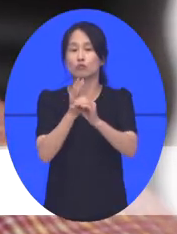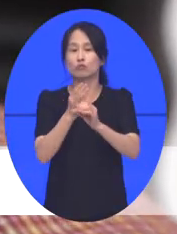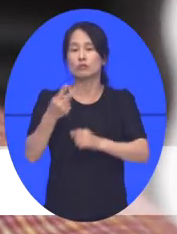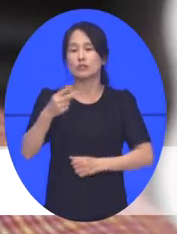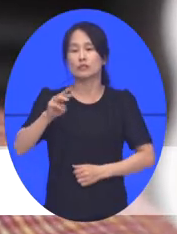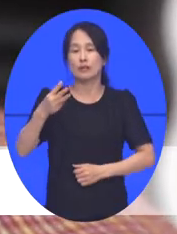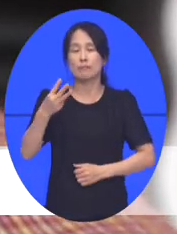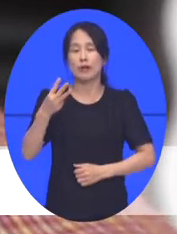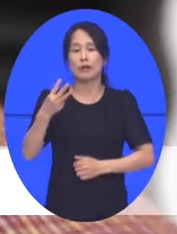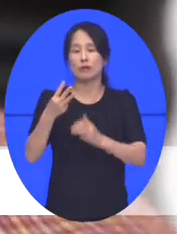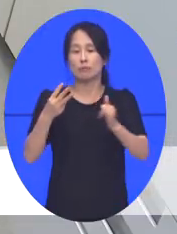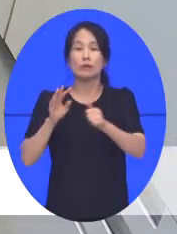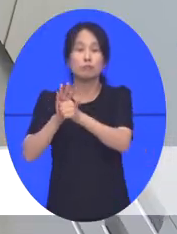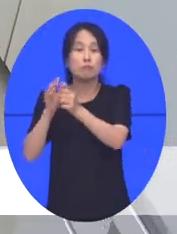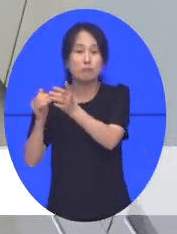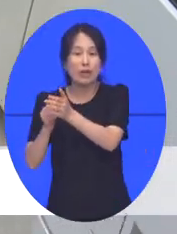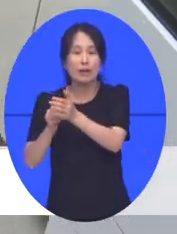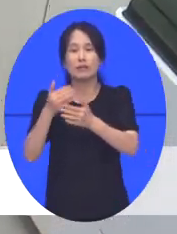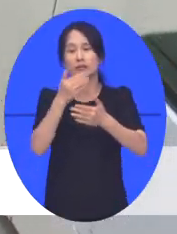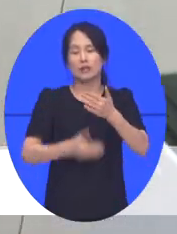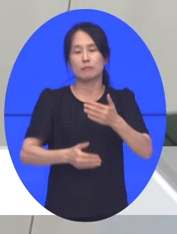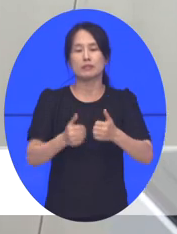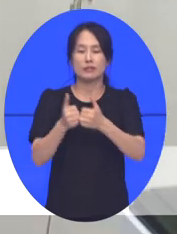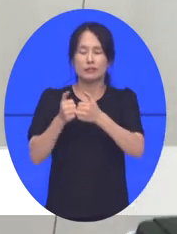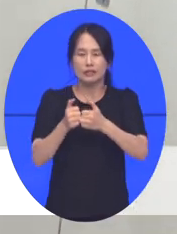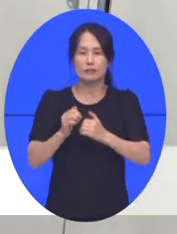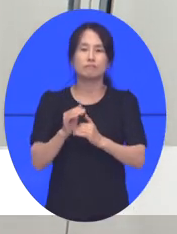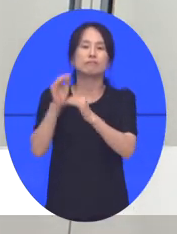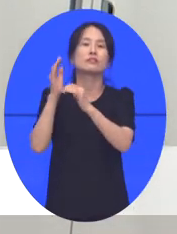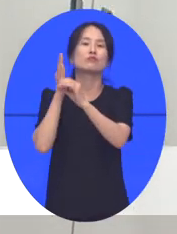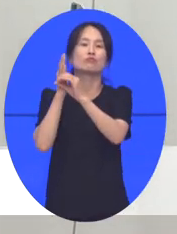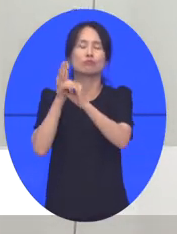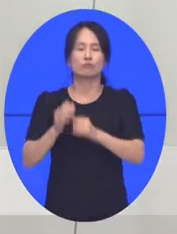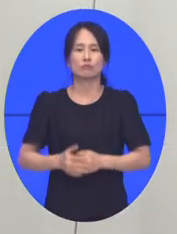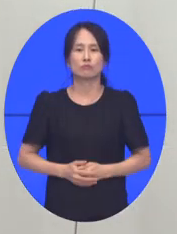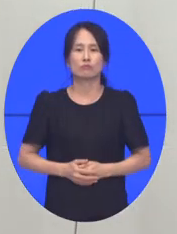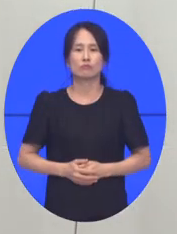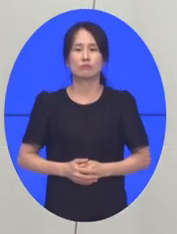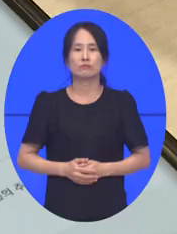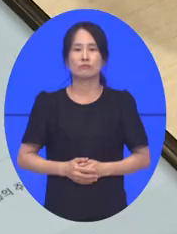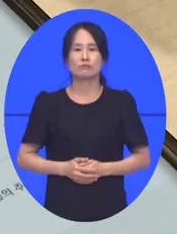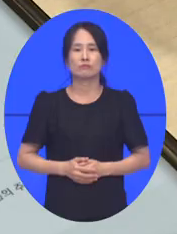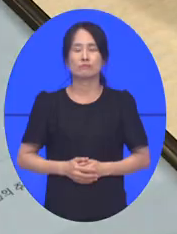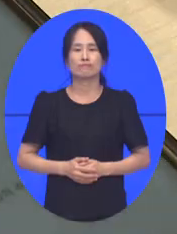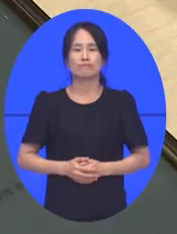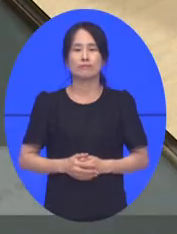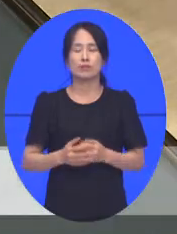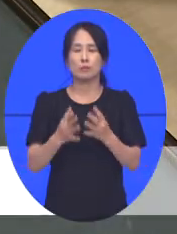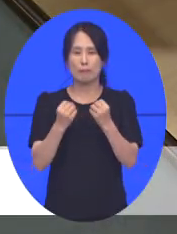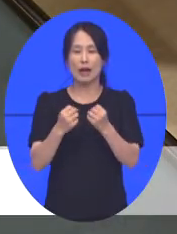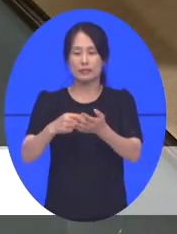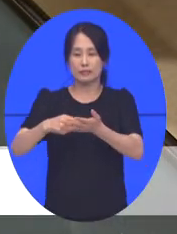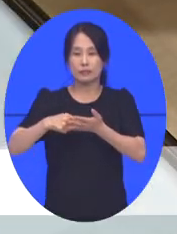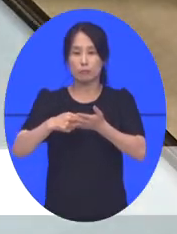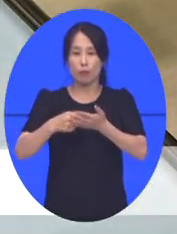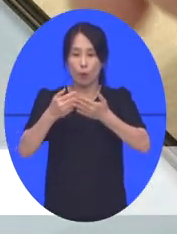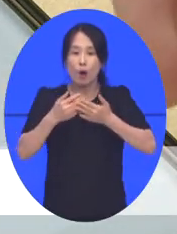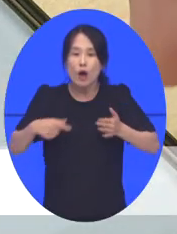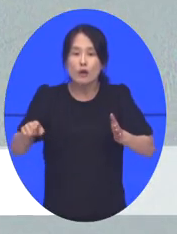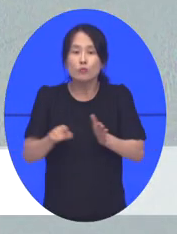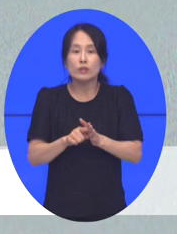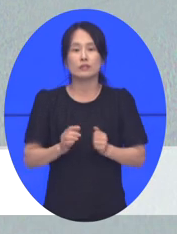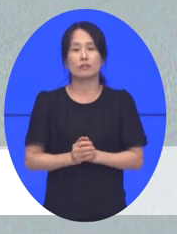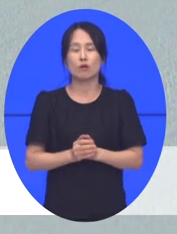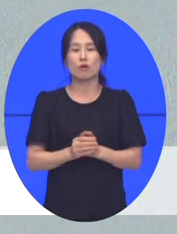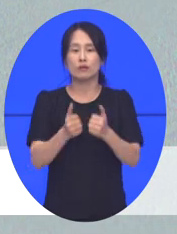그중 2,300여 명을 지원했고 나머지는 지원을 위한 상담을 진행하고 있습니다. 더 많은 제보를 받기 위해 도는